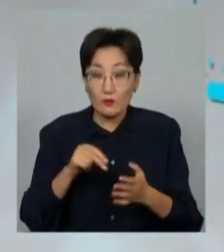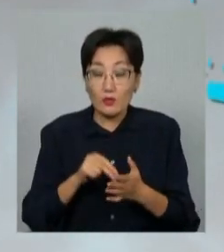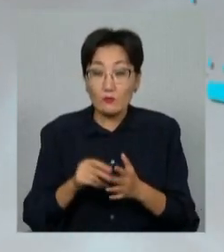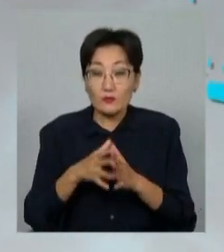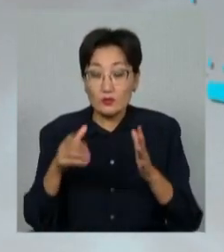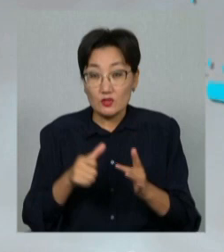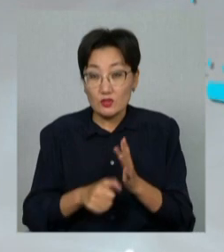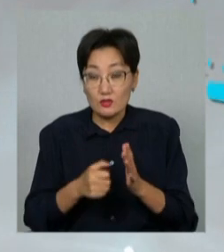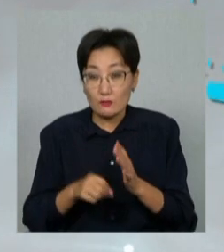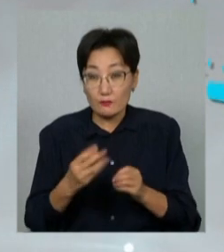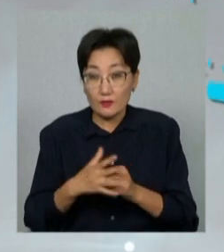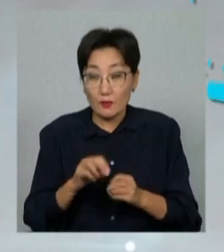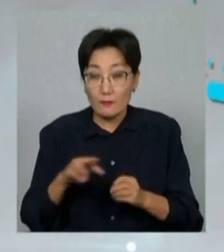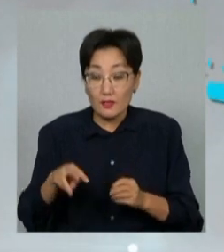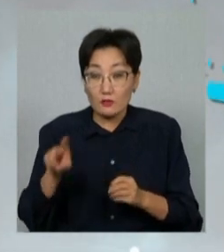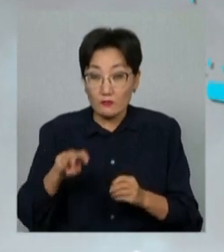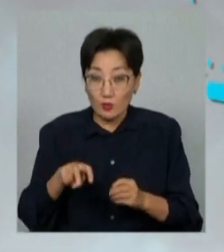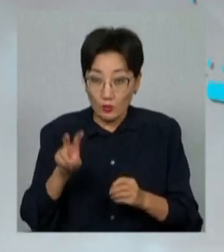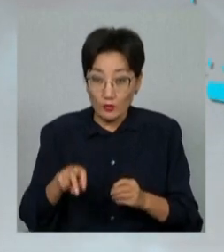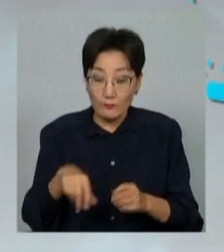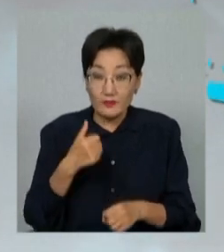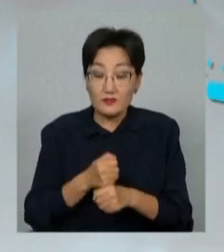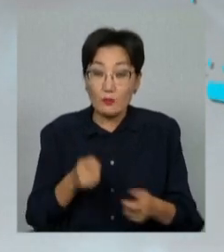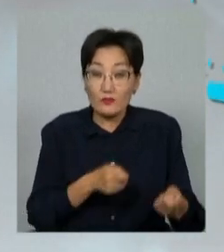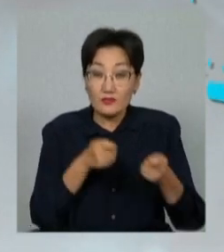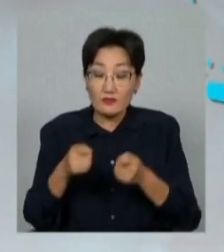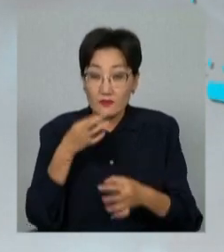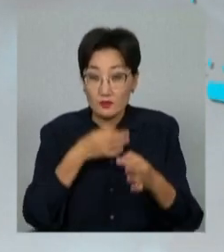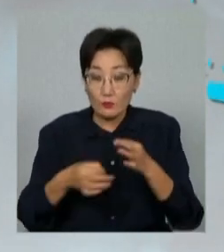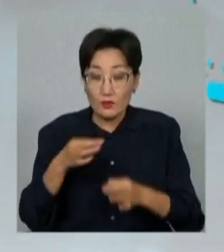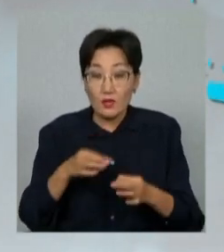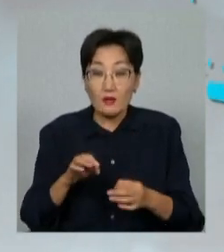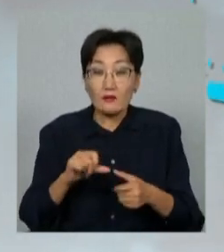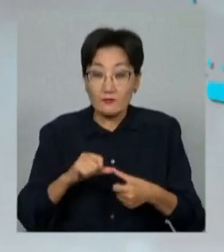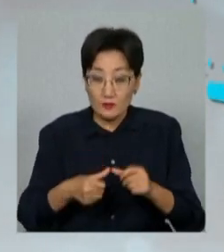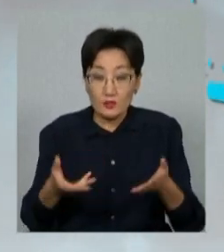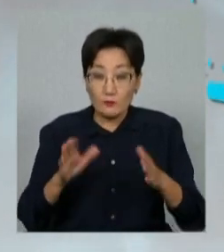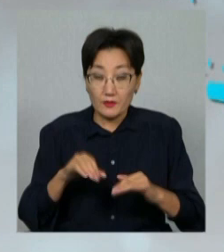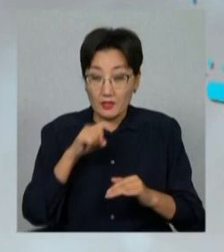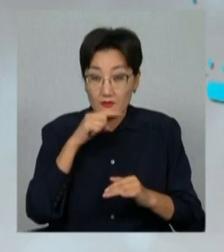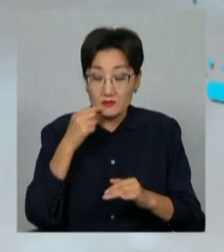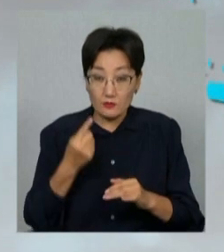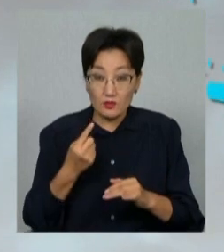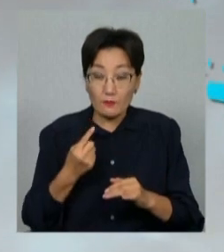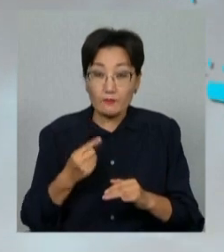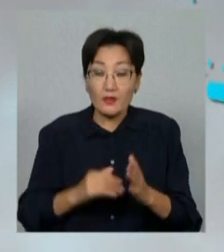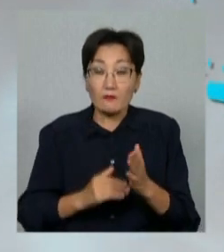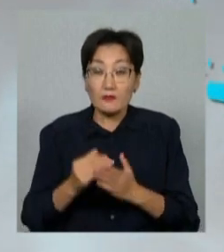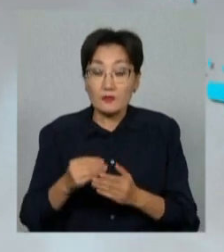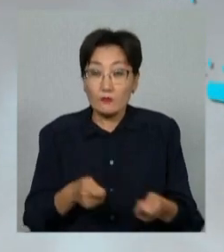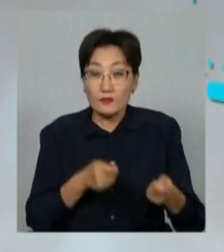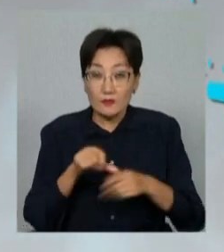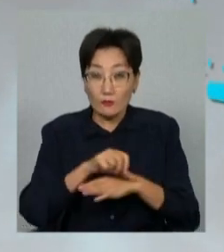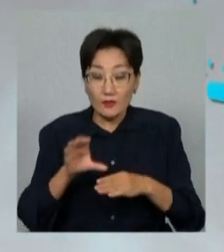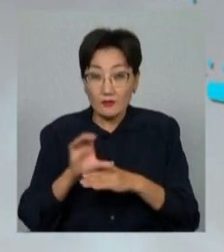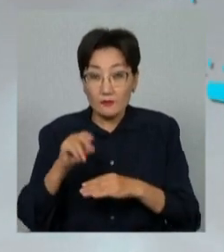более 615 миллионов долларов. Основным поставщиком фармацевтики, как и прежде, остается Россия. Выросли объемы импорта